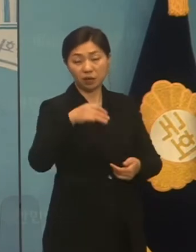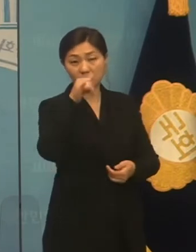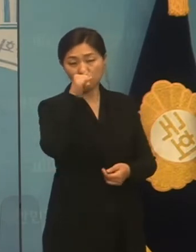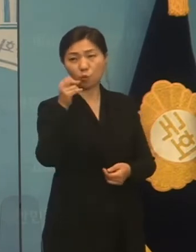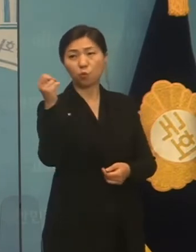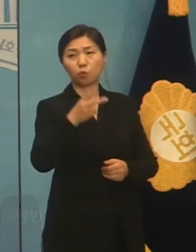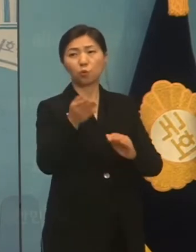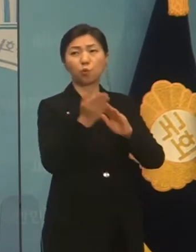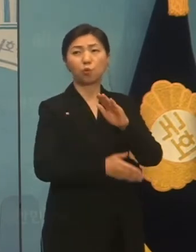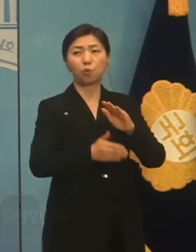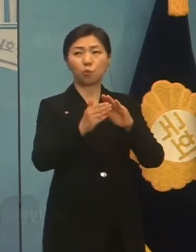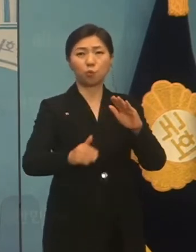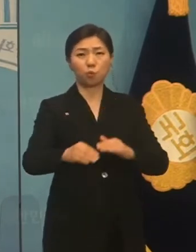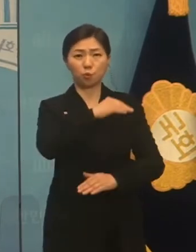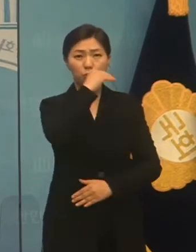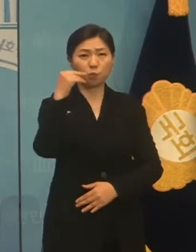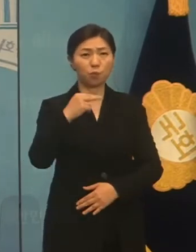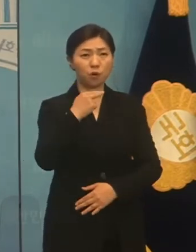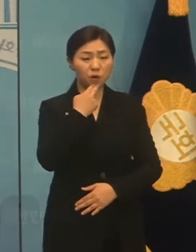이러한